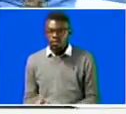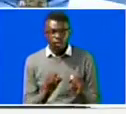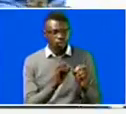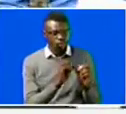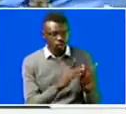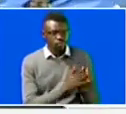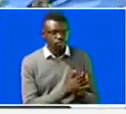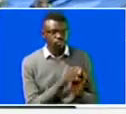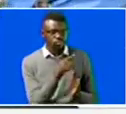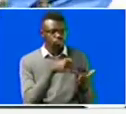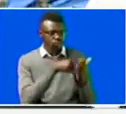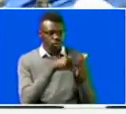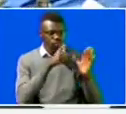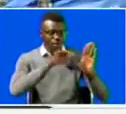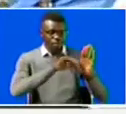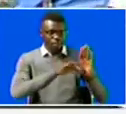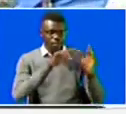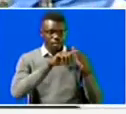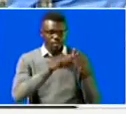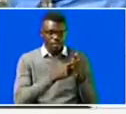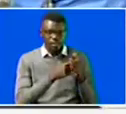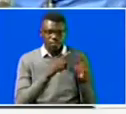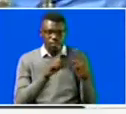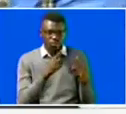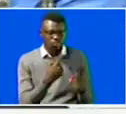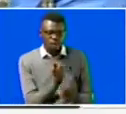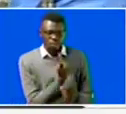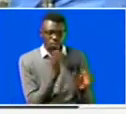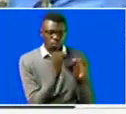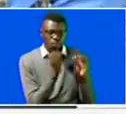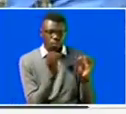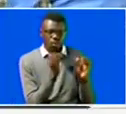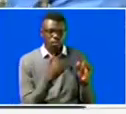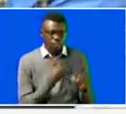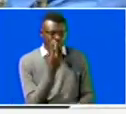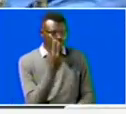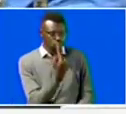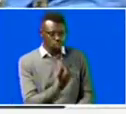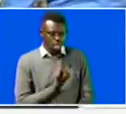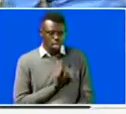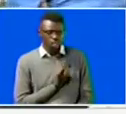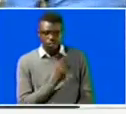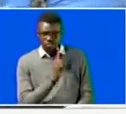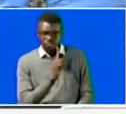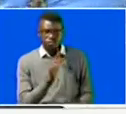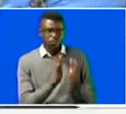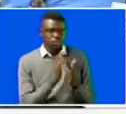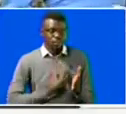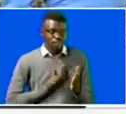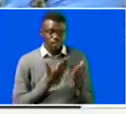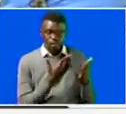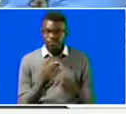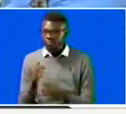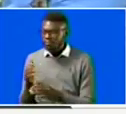of the pioneer members. Yeah. Wenzako wako wapi? Ukuwa peke yako, ukianza. Okay. Sasa kuna loko peke yako, kuna wageni.